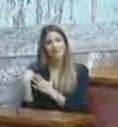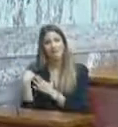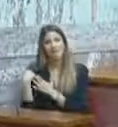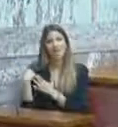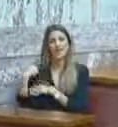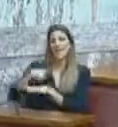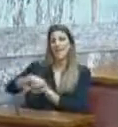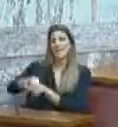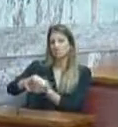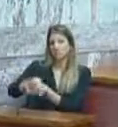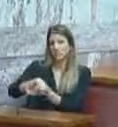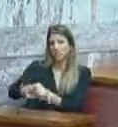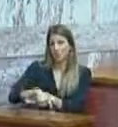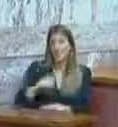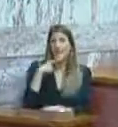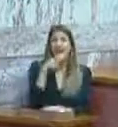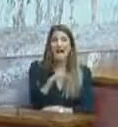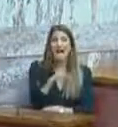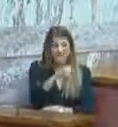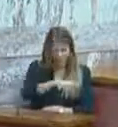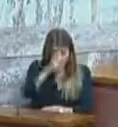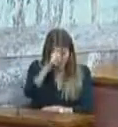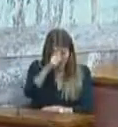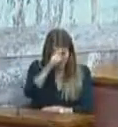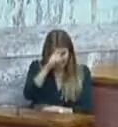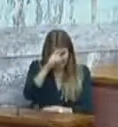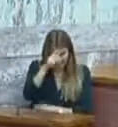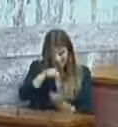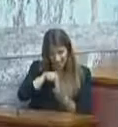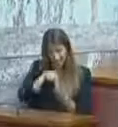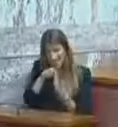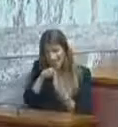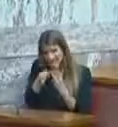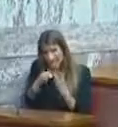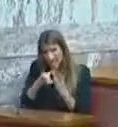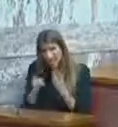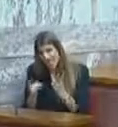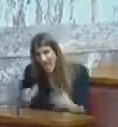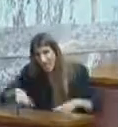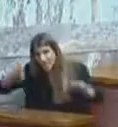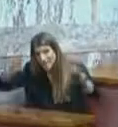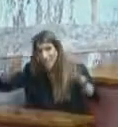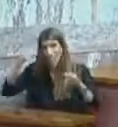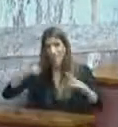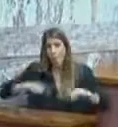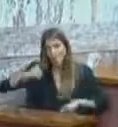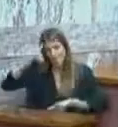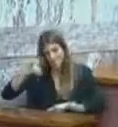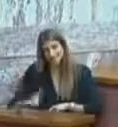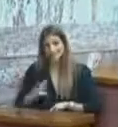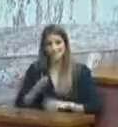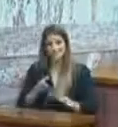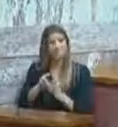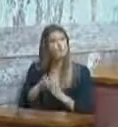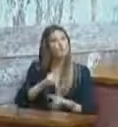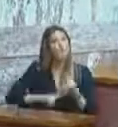δικαιοσύνης. Συνομολογείται ότι αυτή τη δυνατότητα την είχατε ήδη από την πρώτη ολομέλεια. Για ποιο λόγο δεν